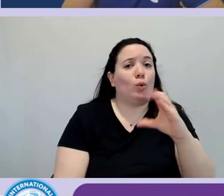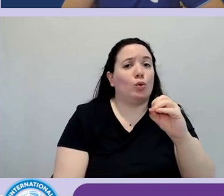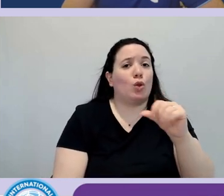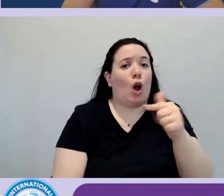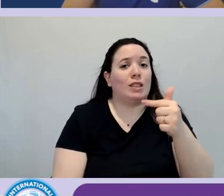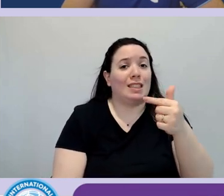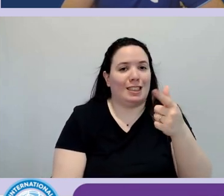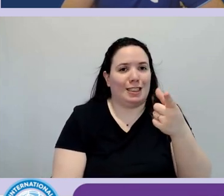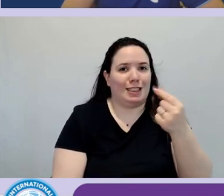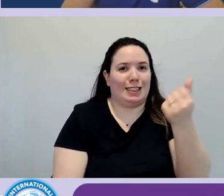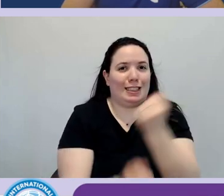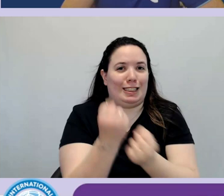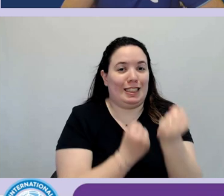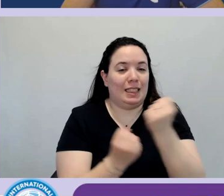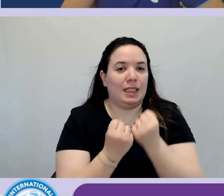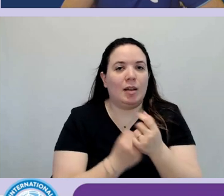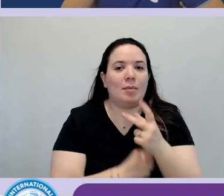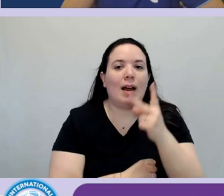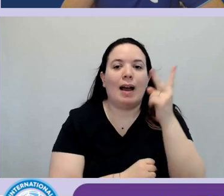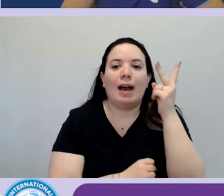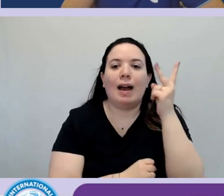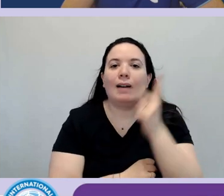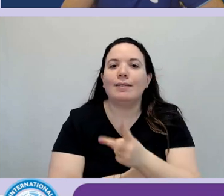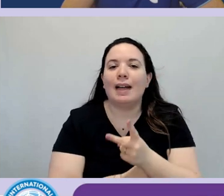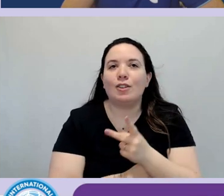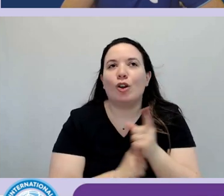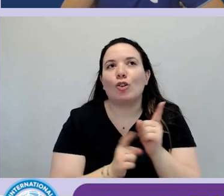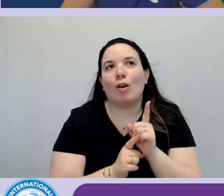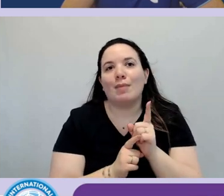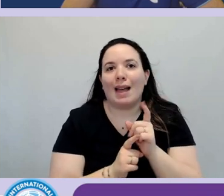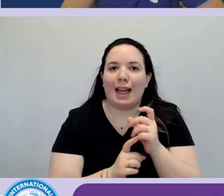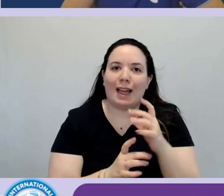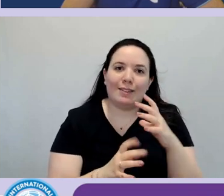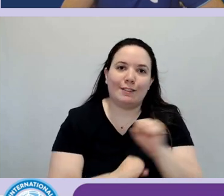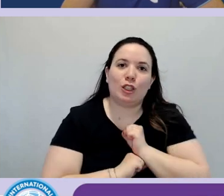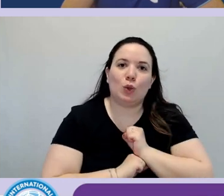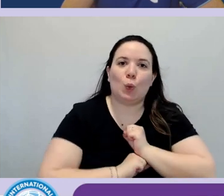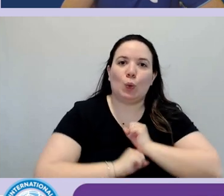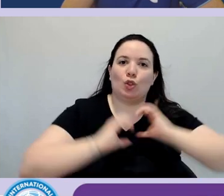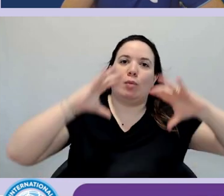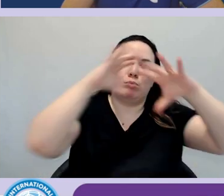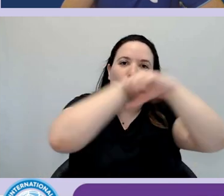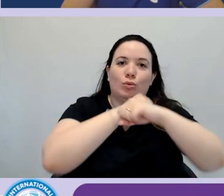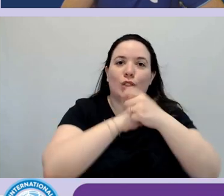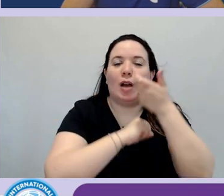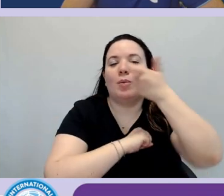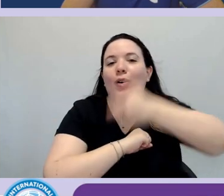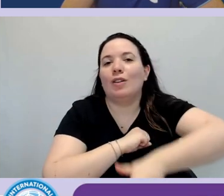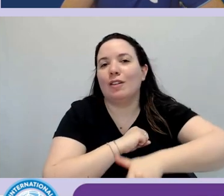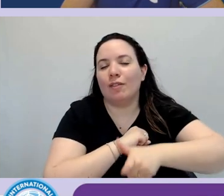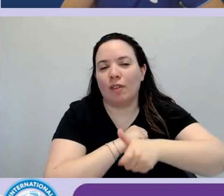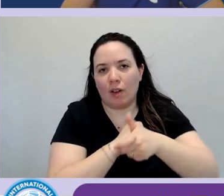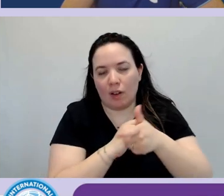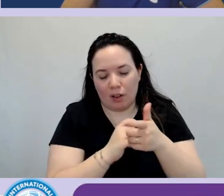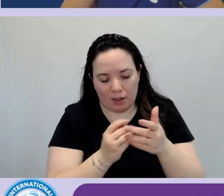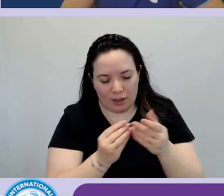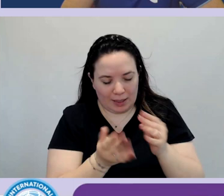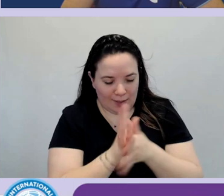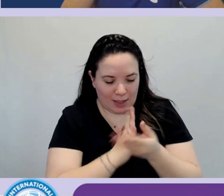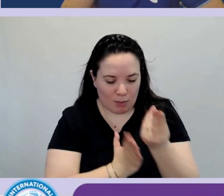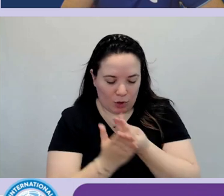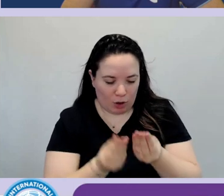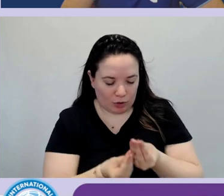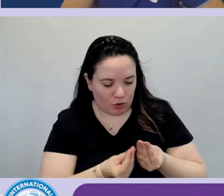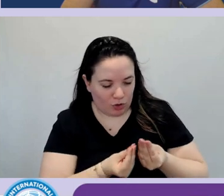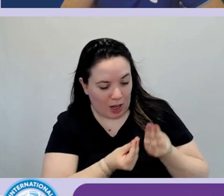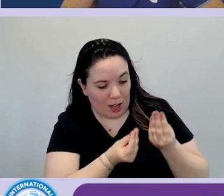una cessione di fiducia al buio nel senso che devi Ti stai mettendo nelle mani di qualcun altro